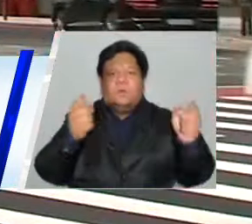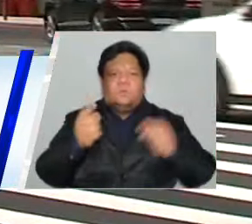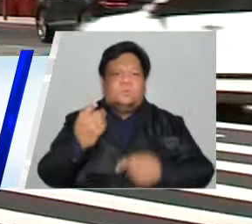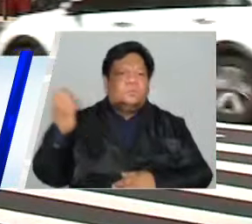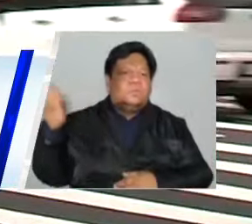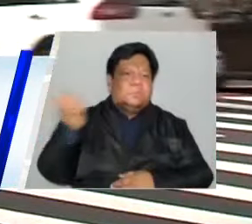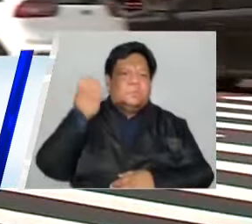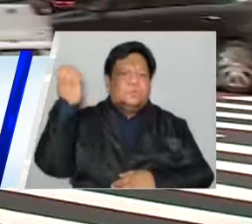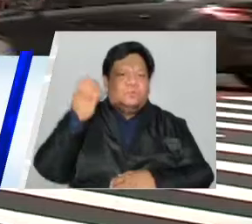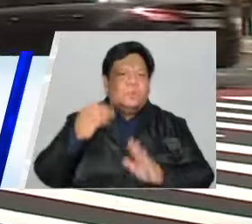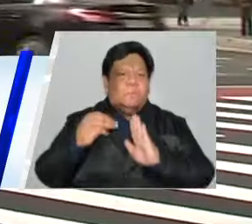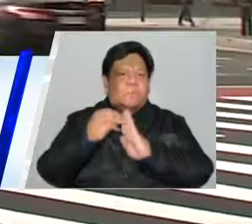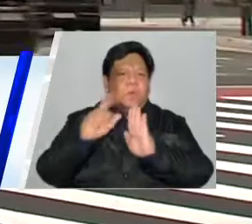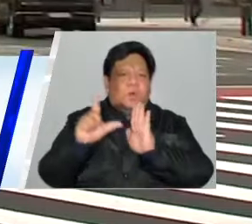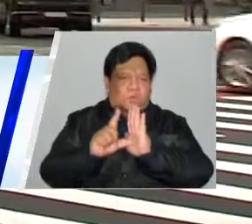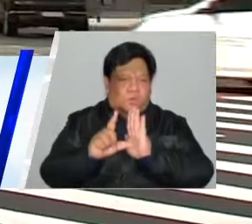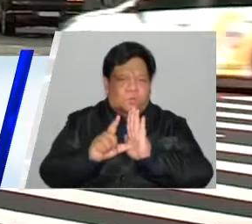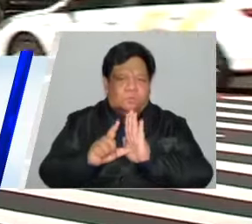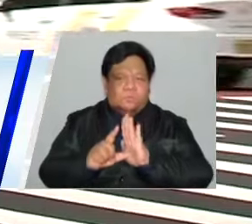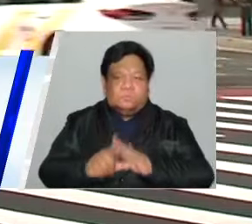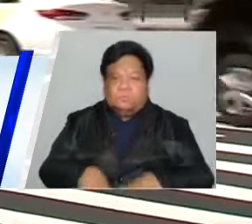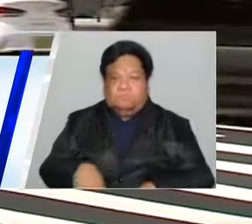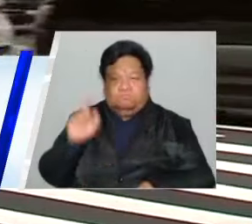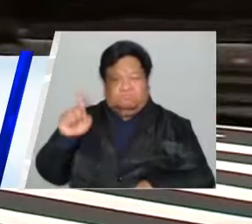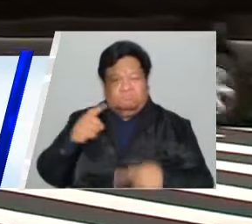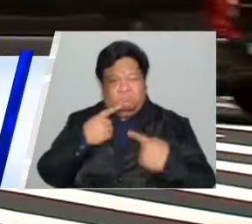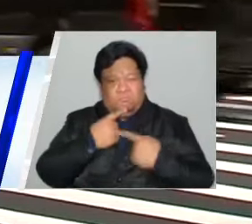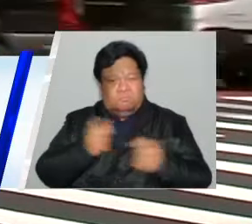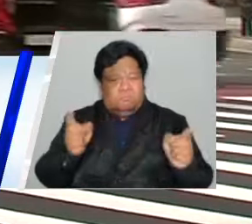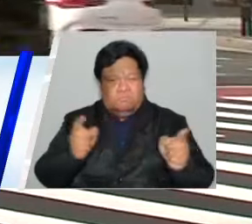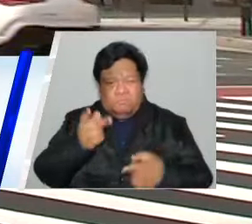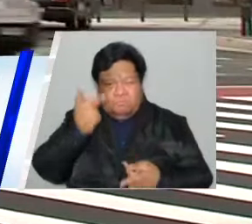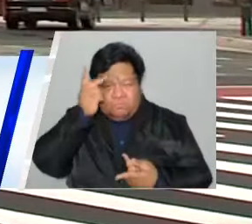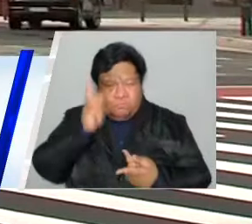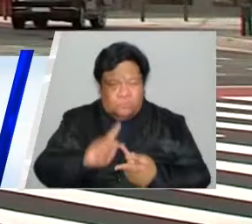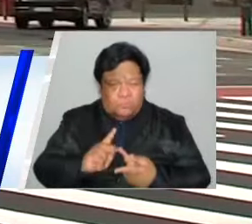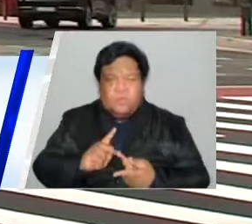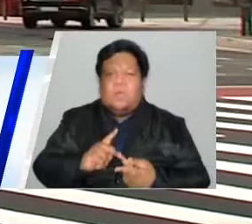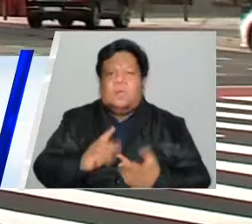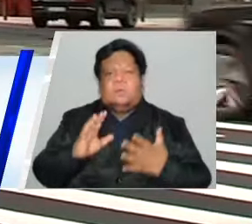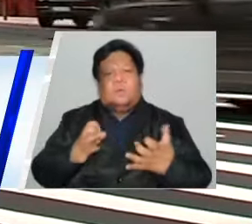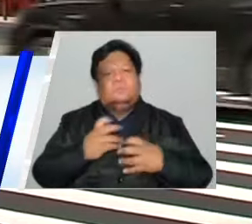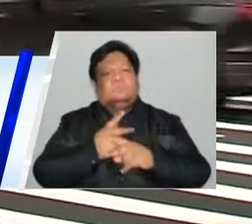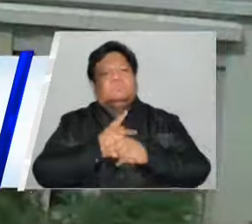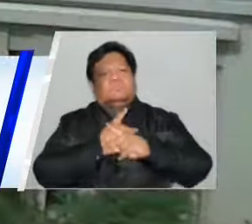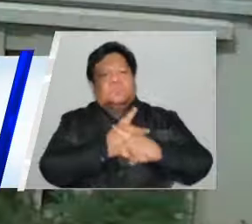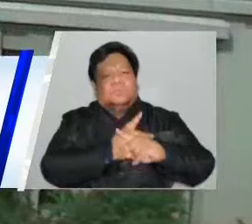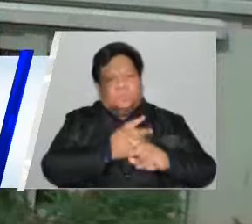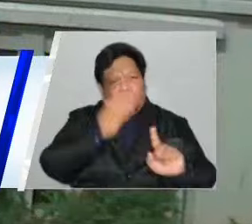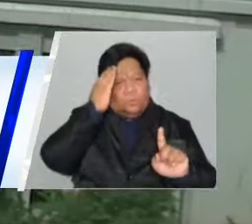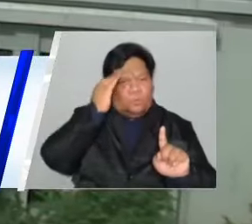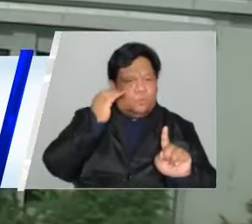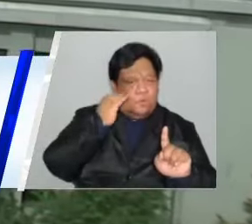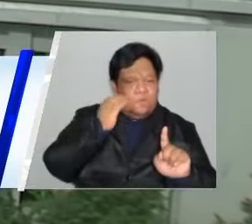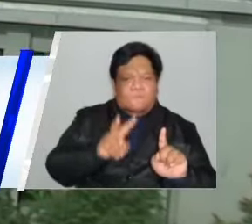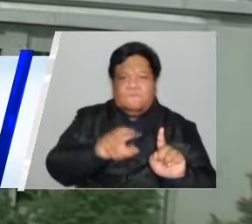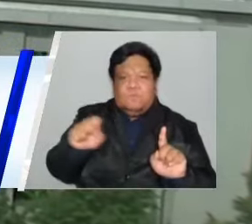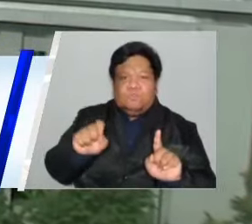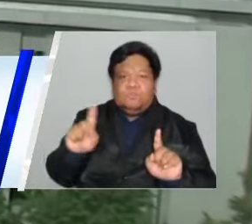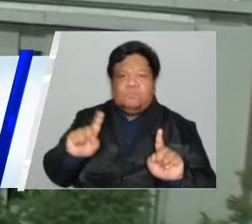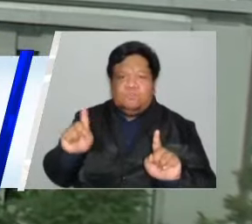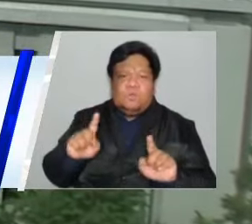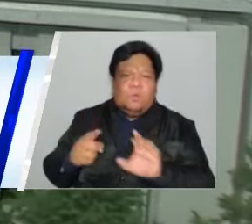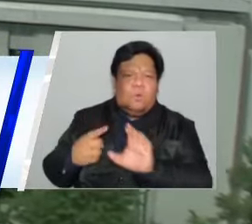late night address na hakbang ito para protektahan ang South Korea laban sa banta ng communist forces ng North